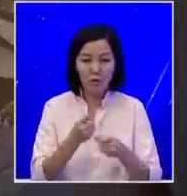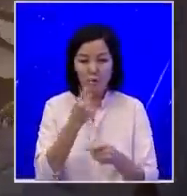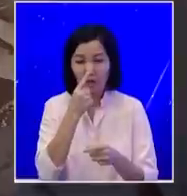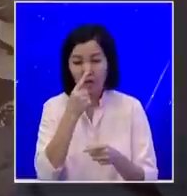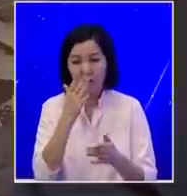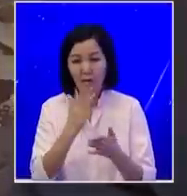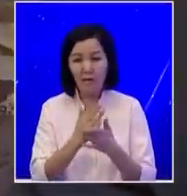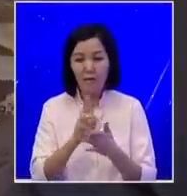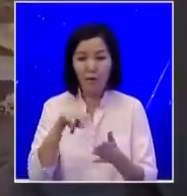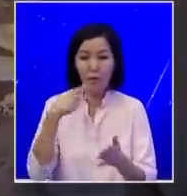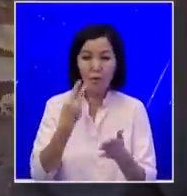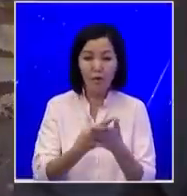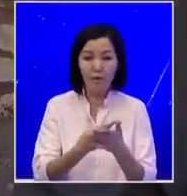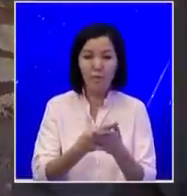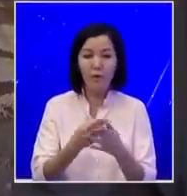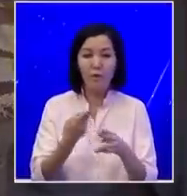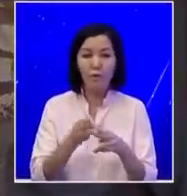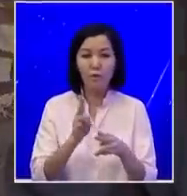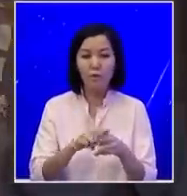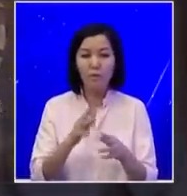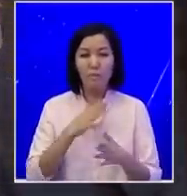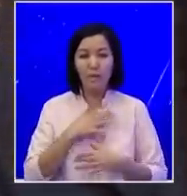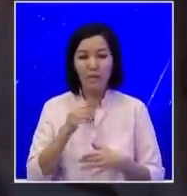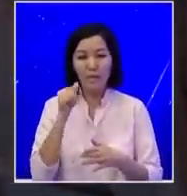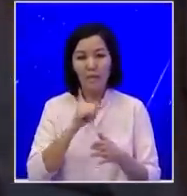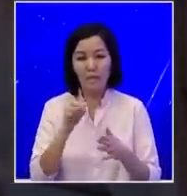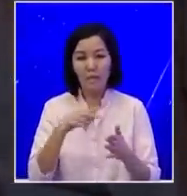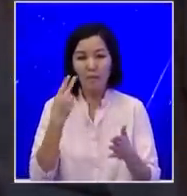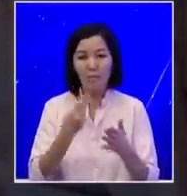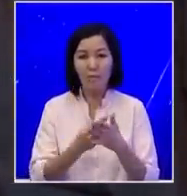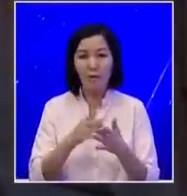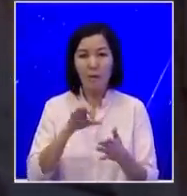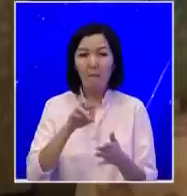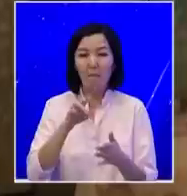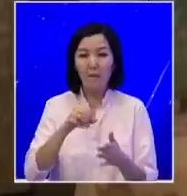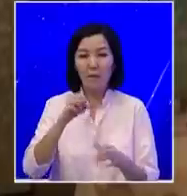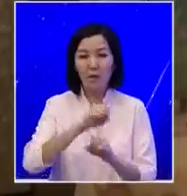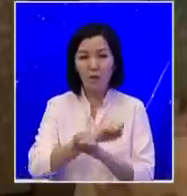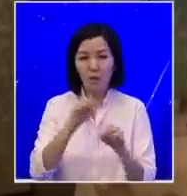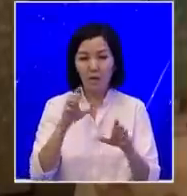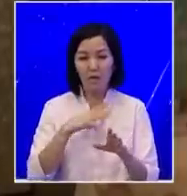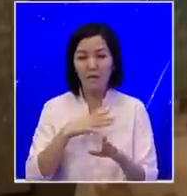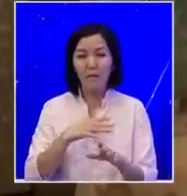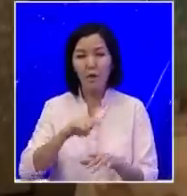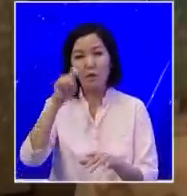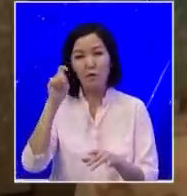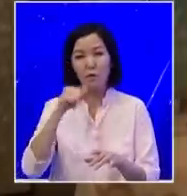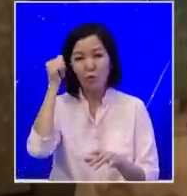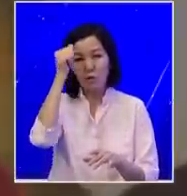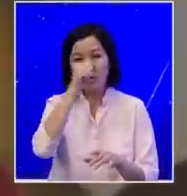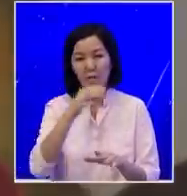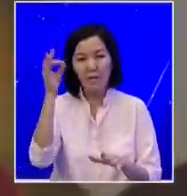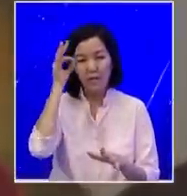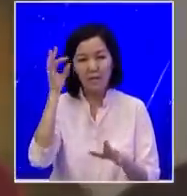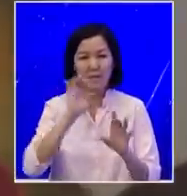қалғанда шалынып құладым. Сөйтсем, мен тығылмақ болған окопқа мина түсіпті. Ол соғыс жылдары жайлы естеліктермен